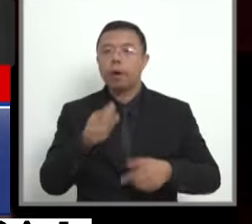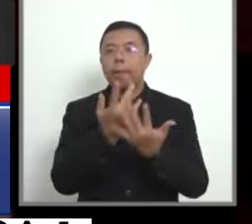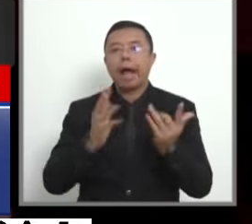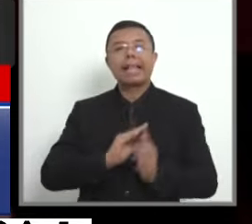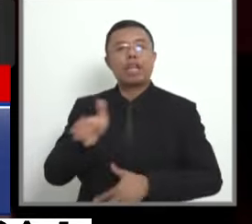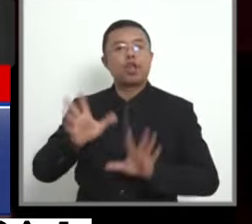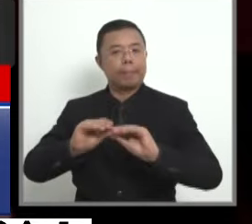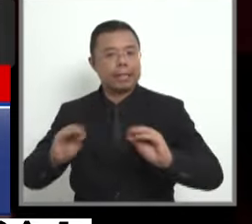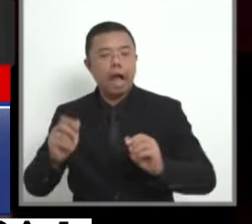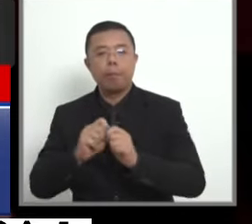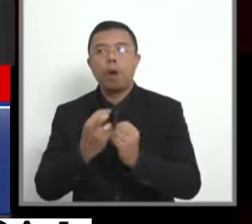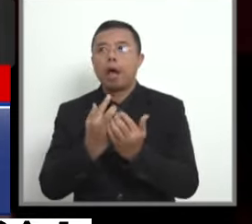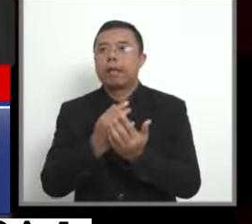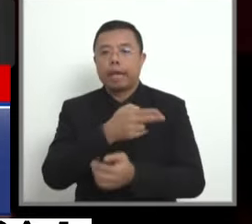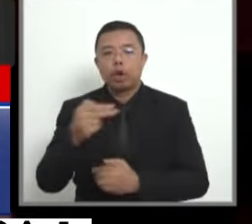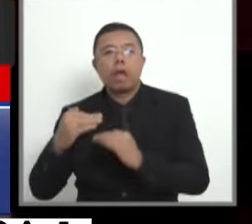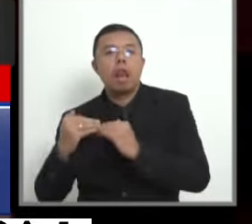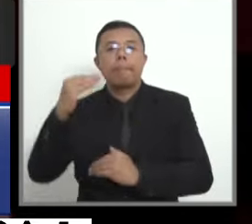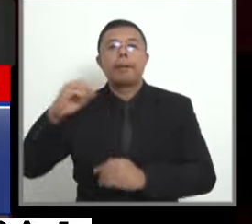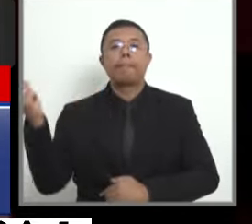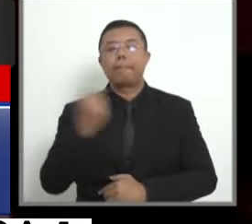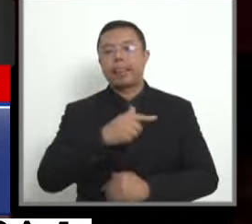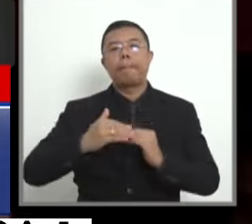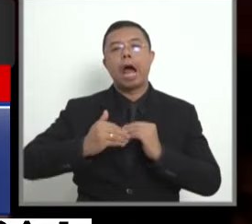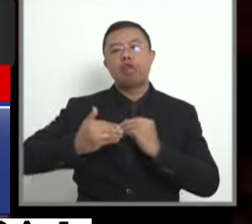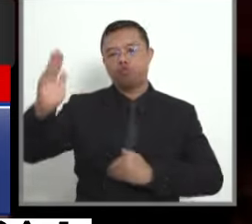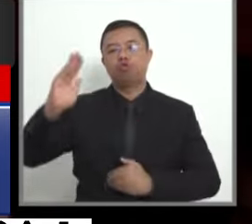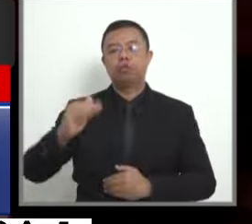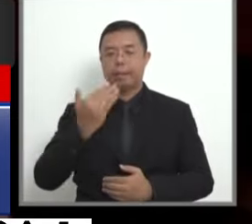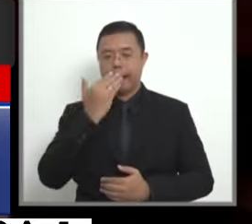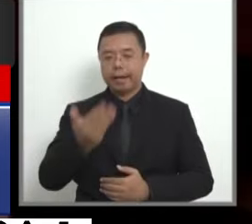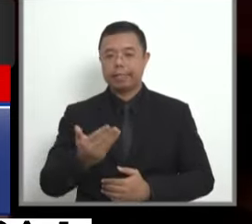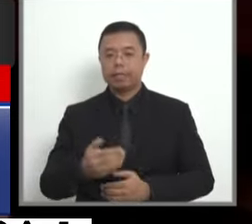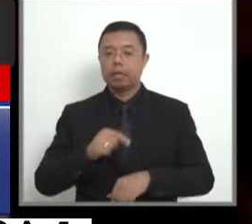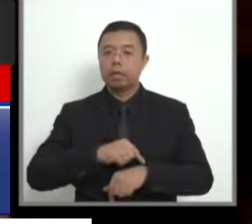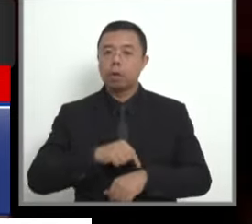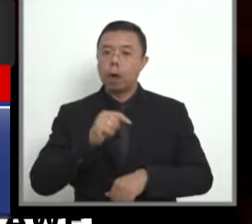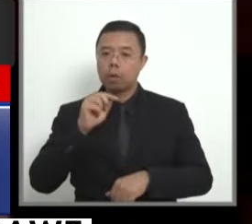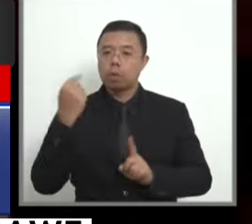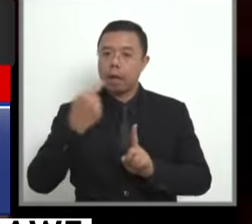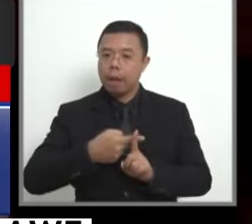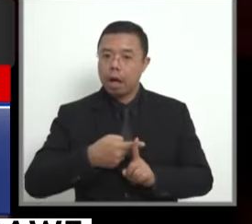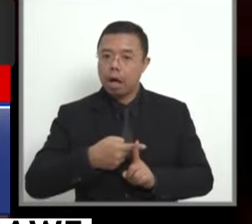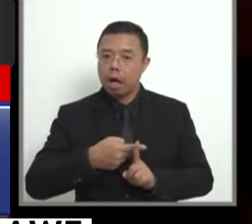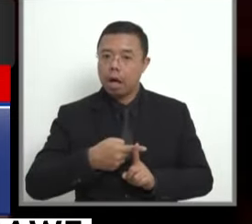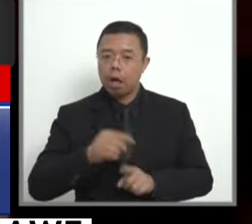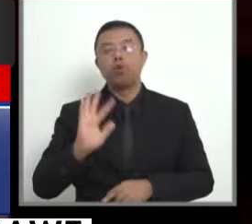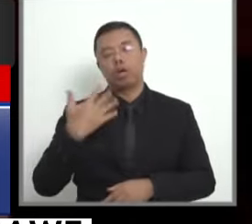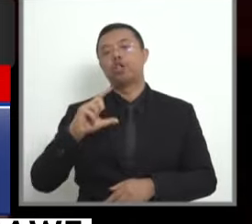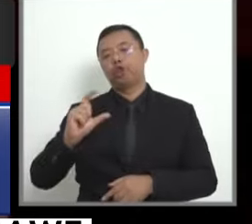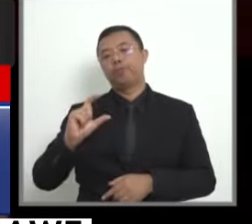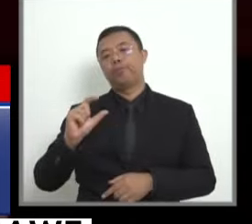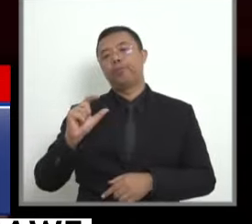akan memungkinkan Indonesia untuk lompat lebih cepat demikian jawaban kami terima kasih Masih Ada Waktu Bapak masih ada 33 detik cukup di